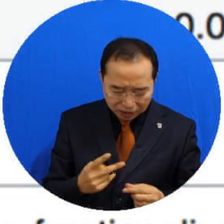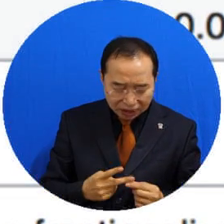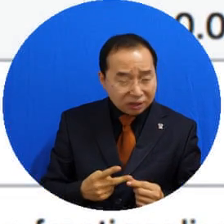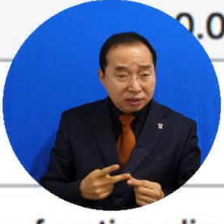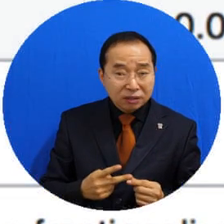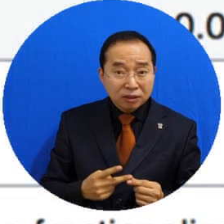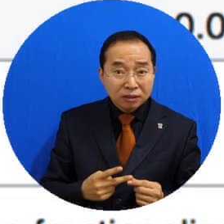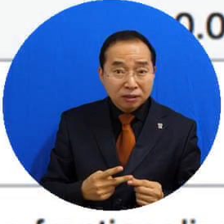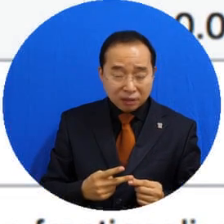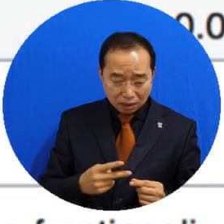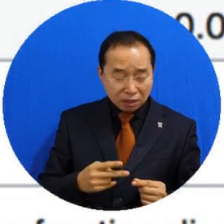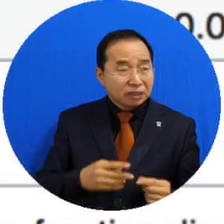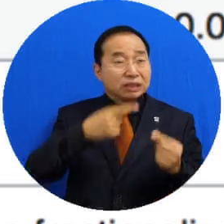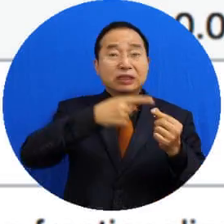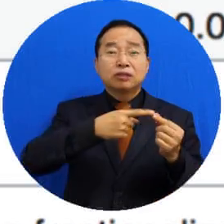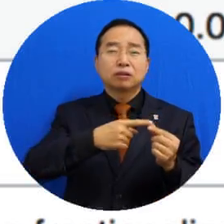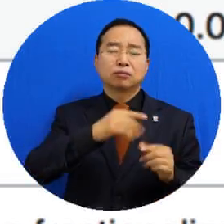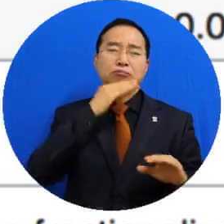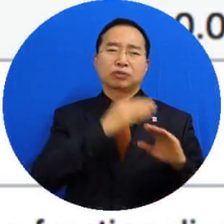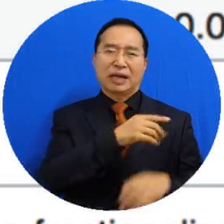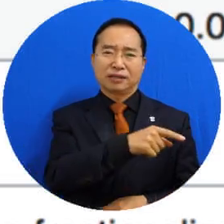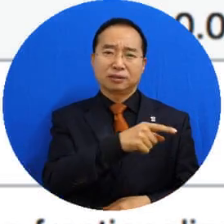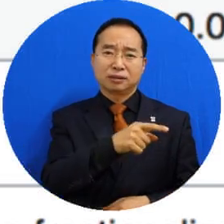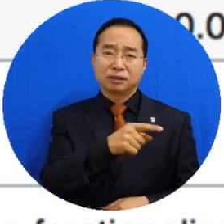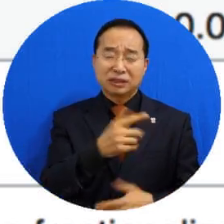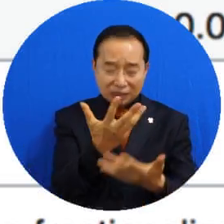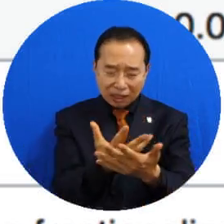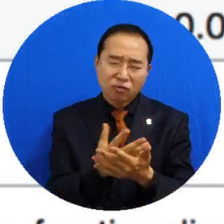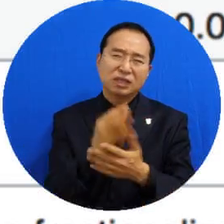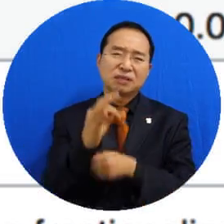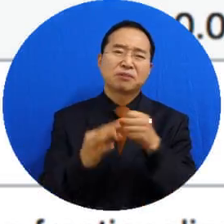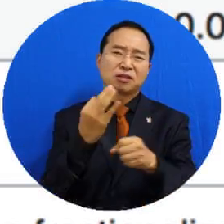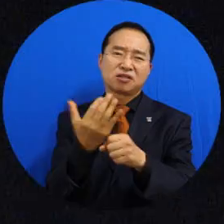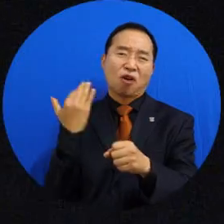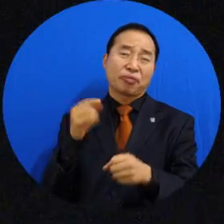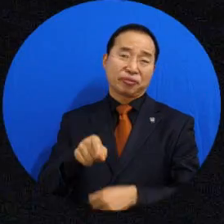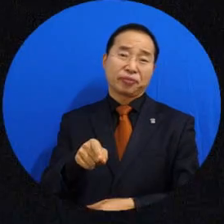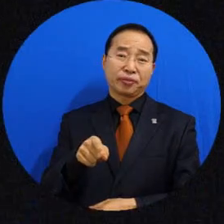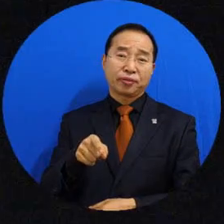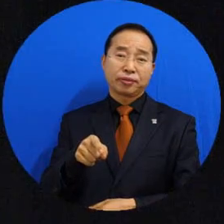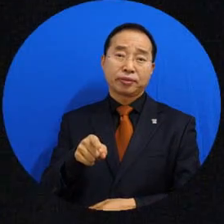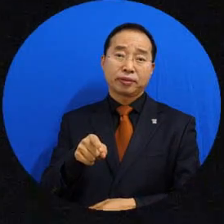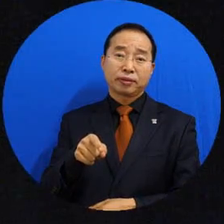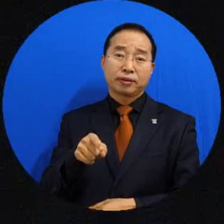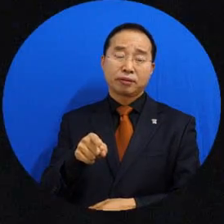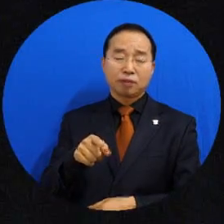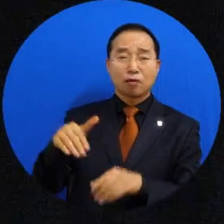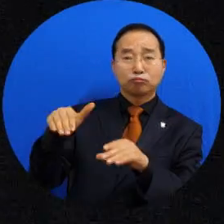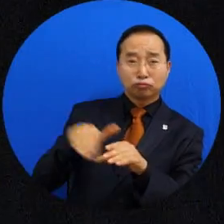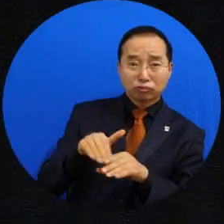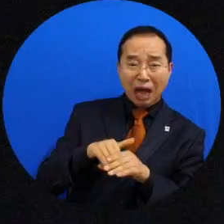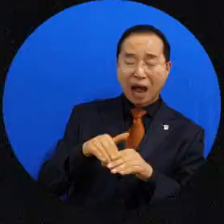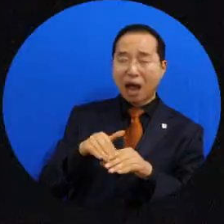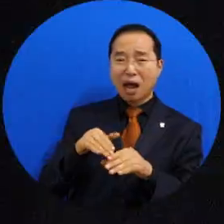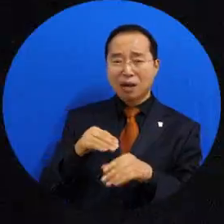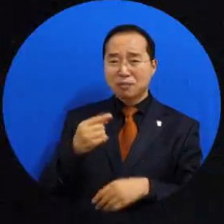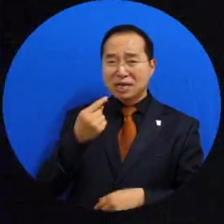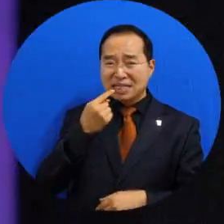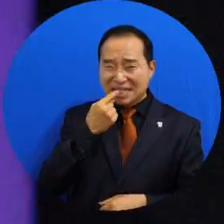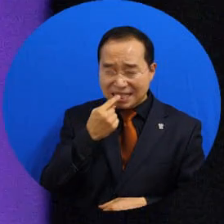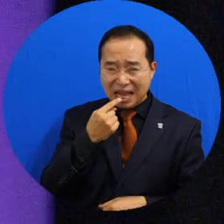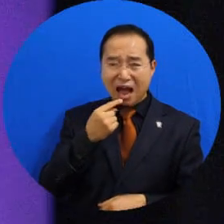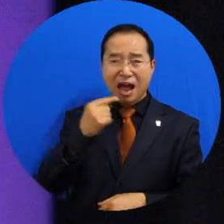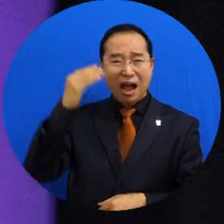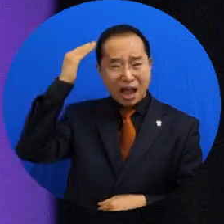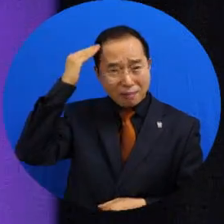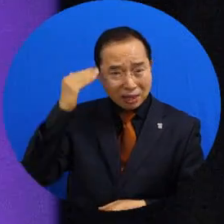다음 북한입니다. 10년 전에 데이터이긴 해요. 그렇지만 적어도 문화적, 인종적